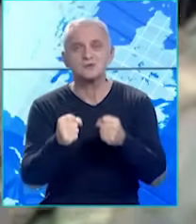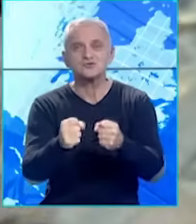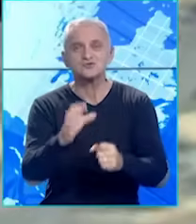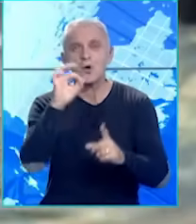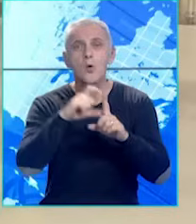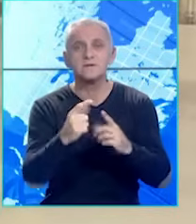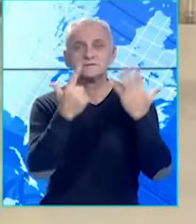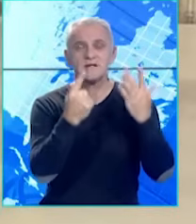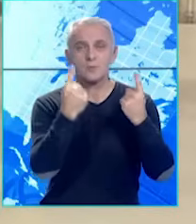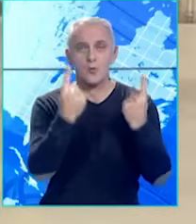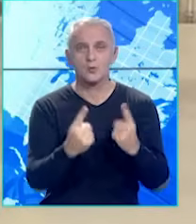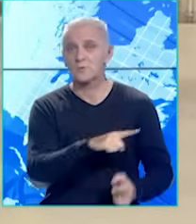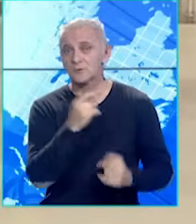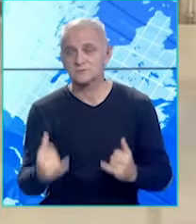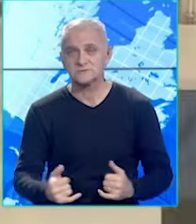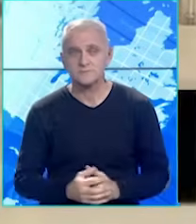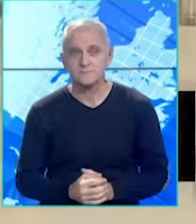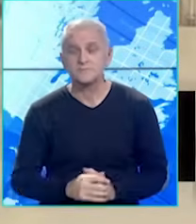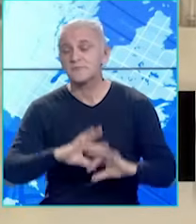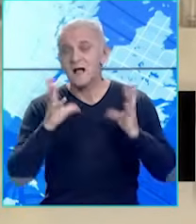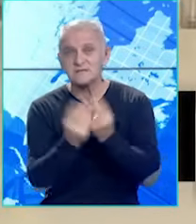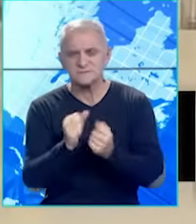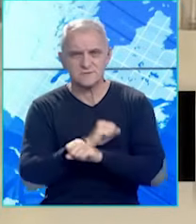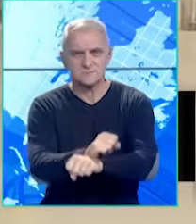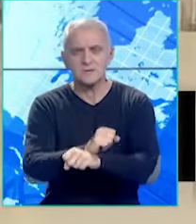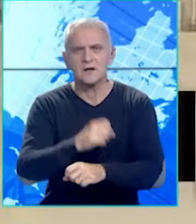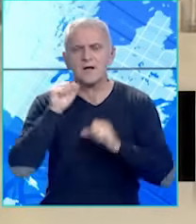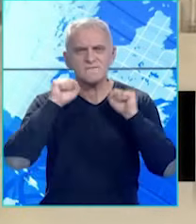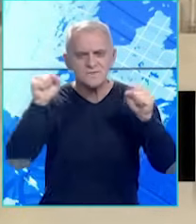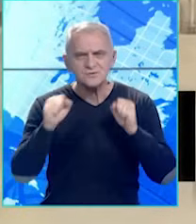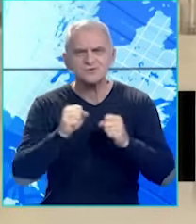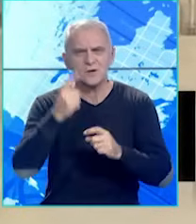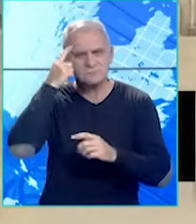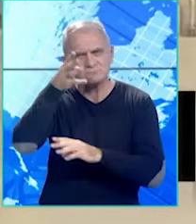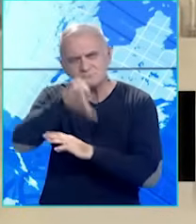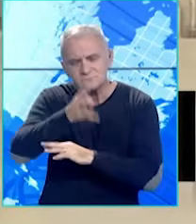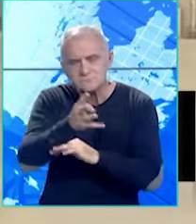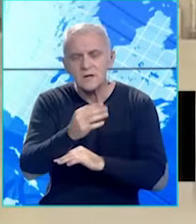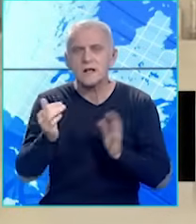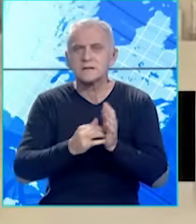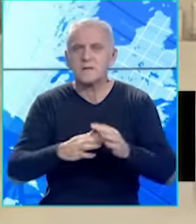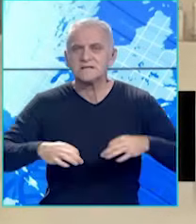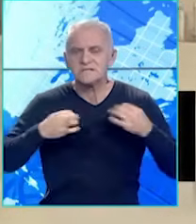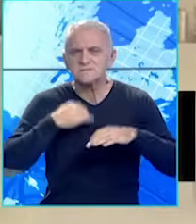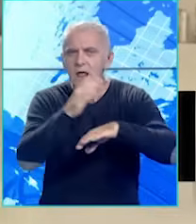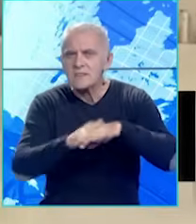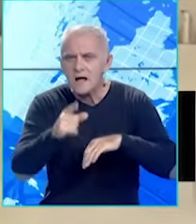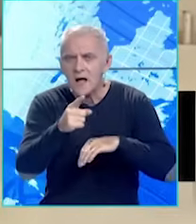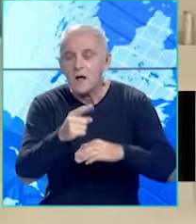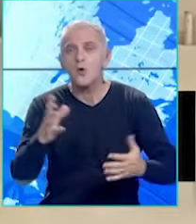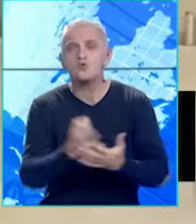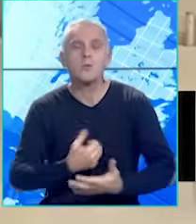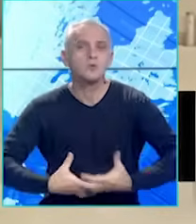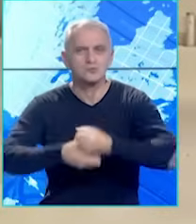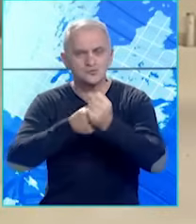7. oktobra. Svi talci su prošli opširne fizičke i mentalne preglede. Nekima je bila potrebna zdravstvena njega. Svi su dobili podršku